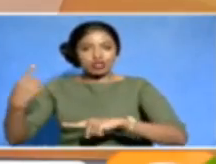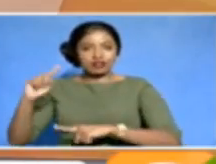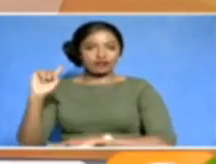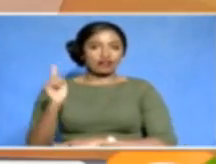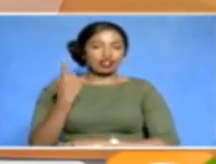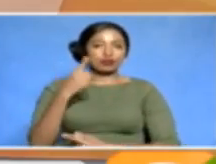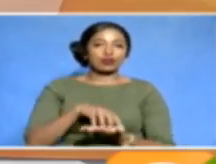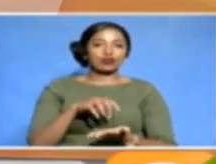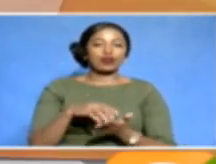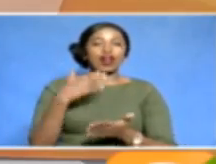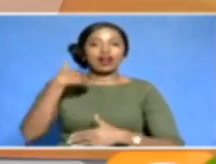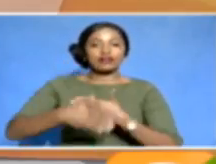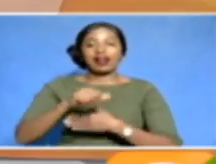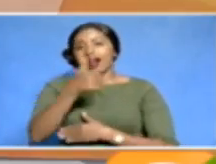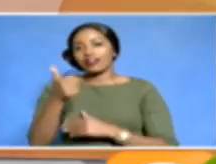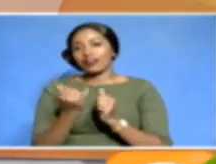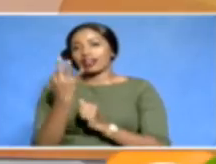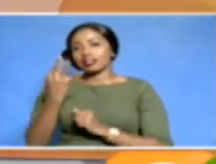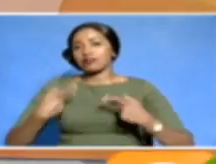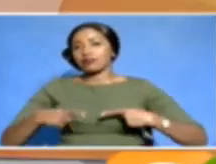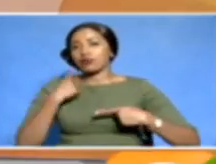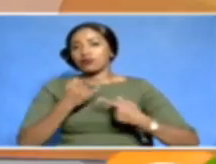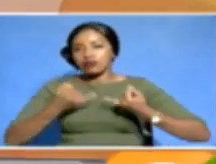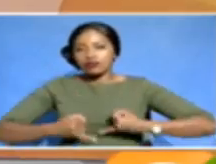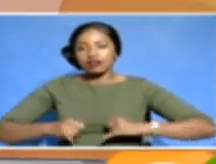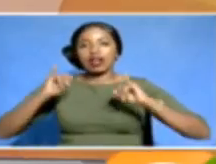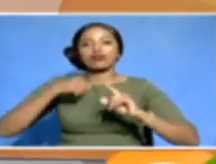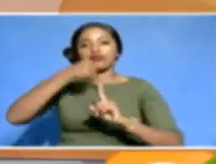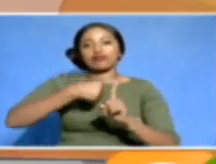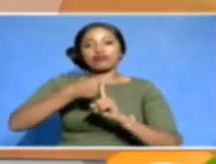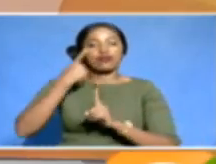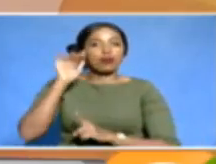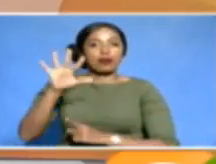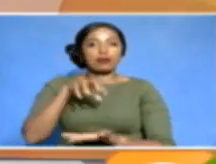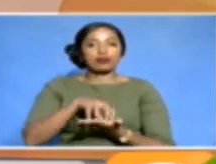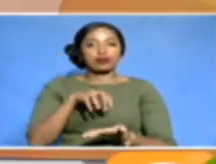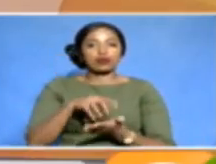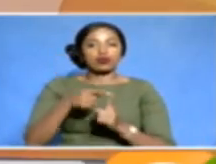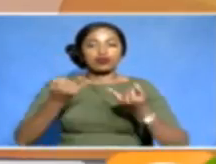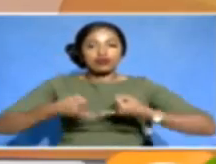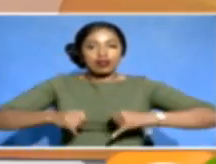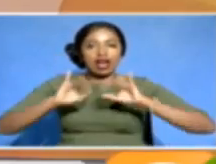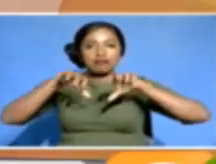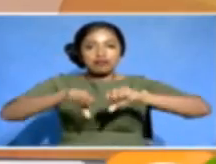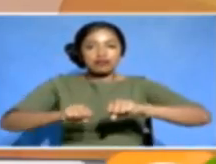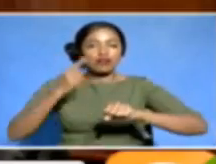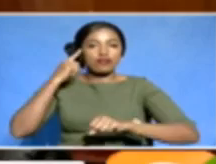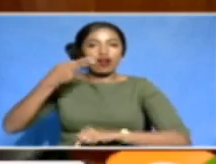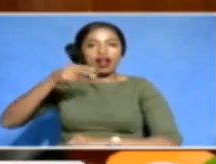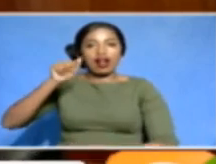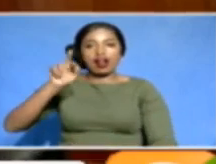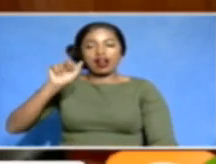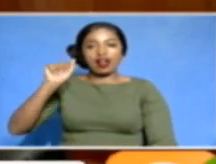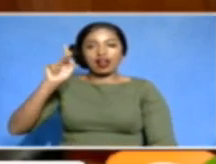13 waliowasilisha maombi ya kujaza nafasi ya Halakhe Waqo ambaye anaondoka mamlakani. Wakati huo huo, Mbarak alielezea